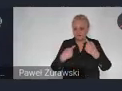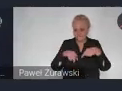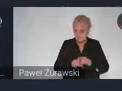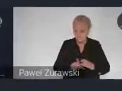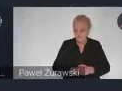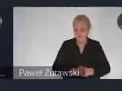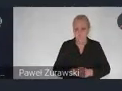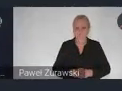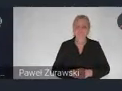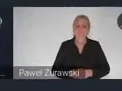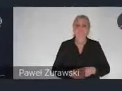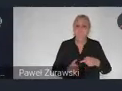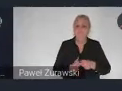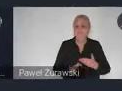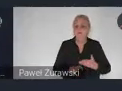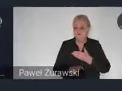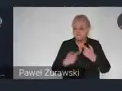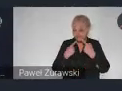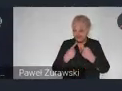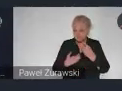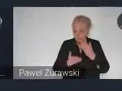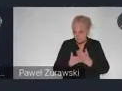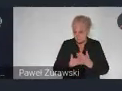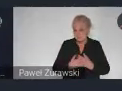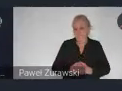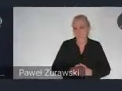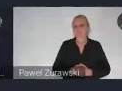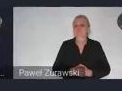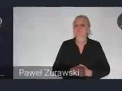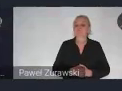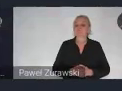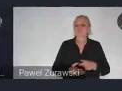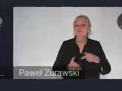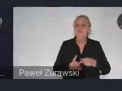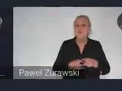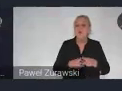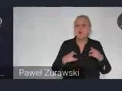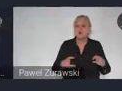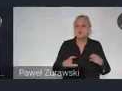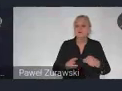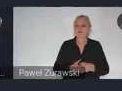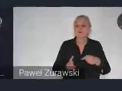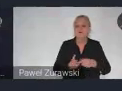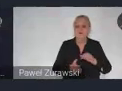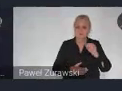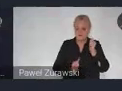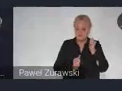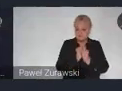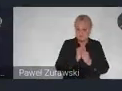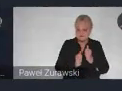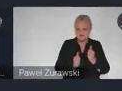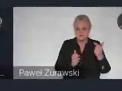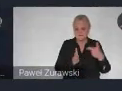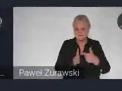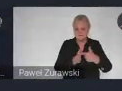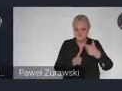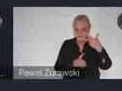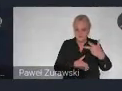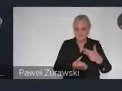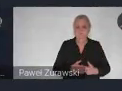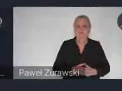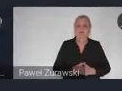i tak Jak wspomniałam już wcześniej ten okres to Pierwszy stycznia 2023